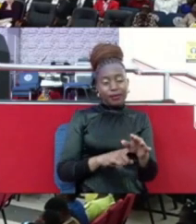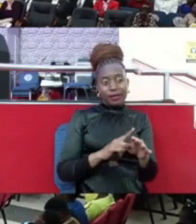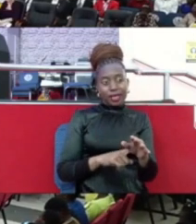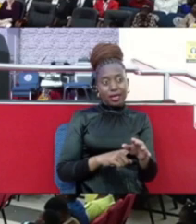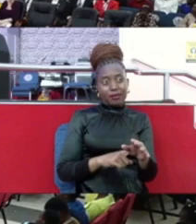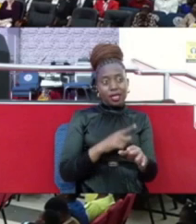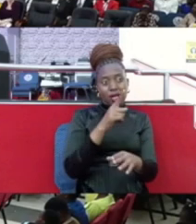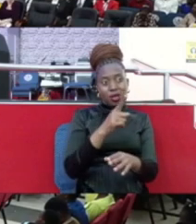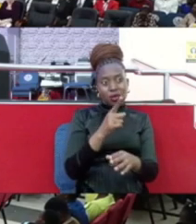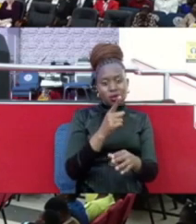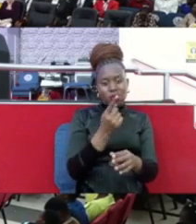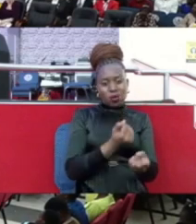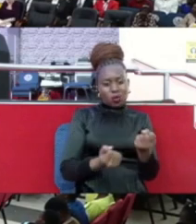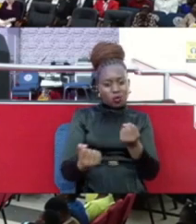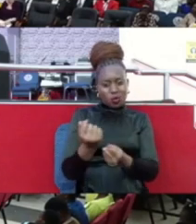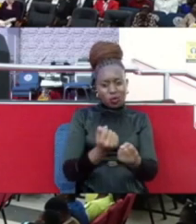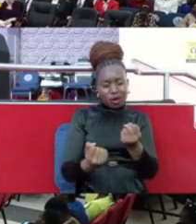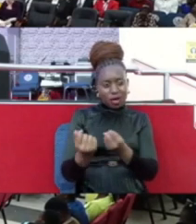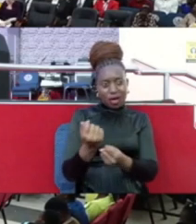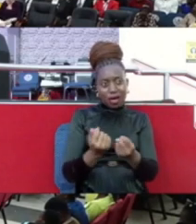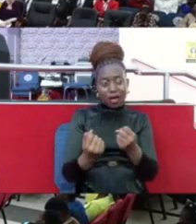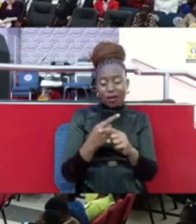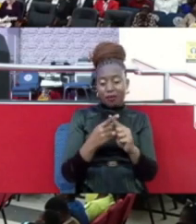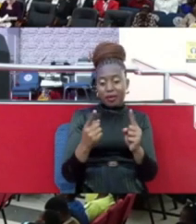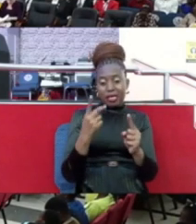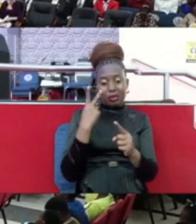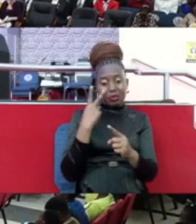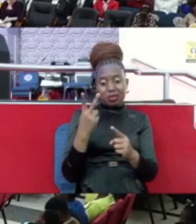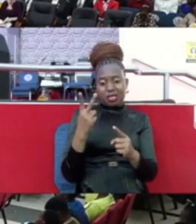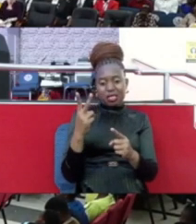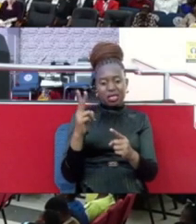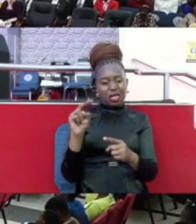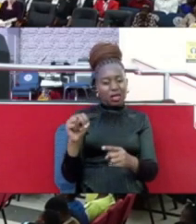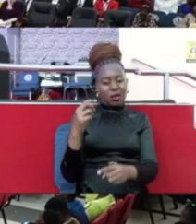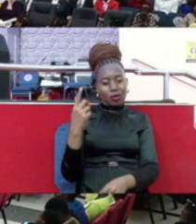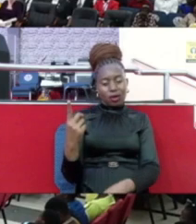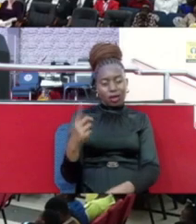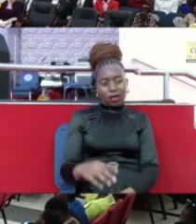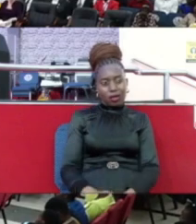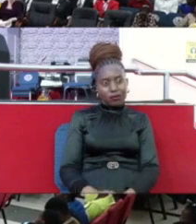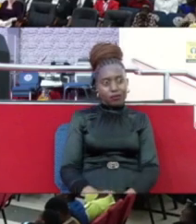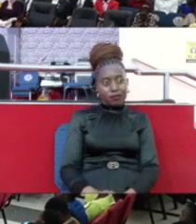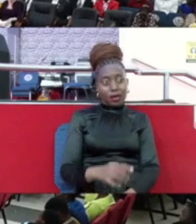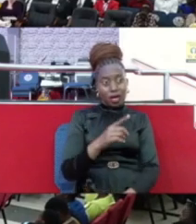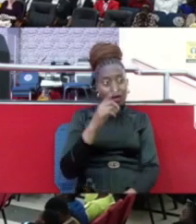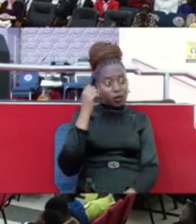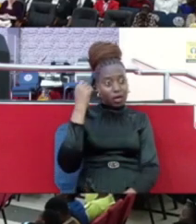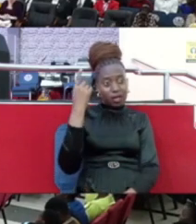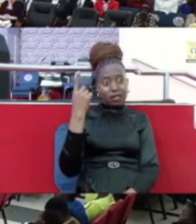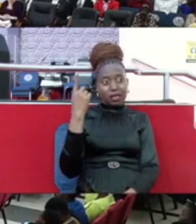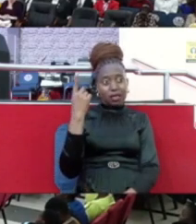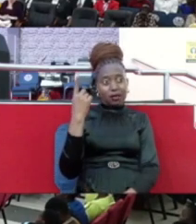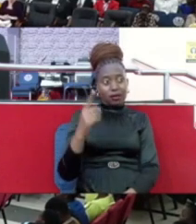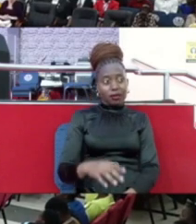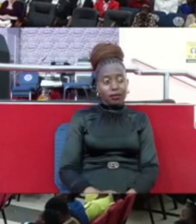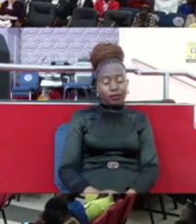drive by it, but you don't even see it anymore. Kiasi kwamba huwa wakati mwingine unapita hata huoni. Do you understand what I'm saying? Waelewa ninachosema?